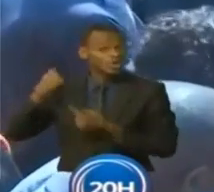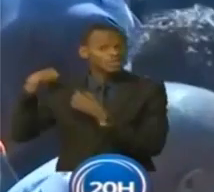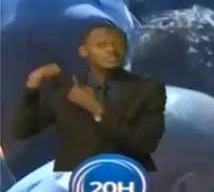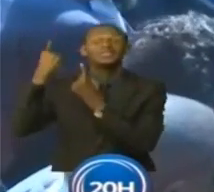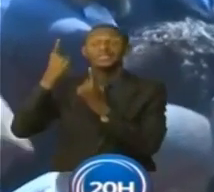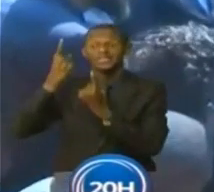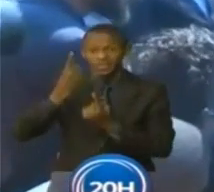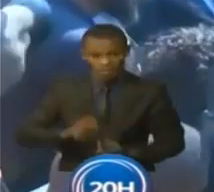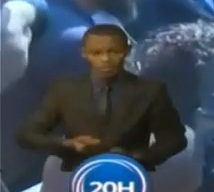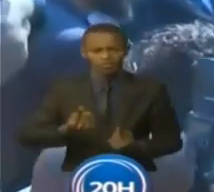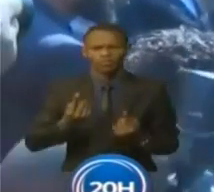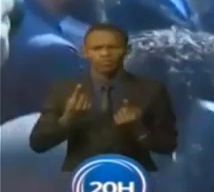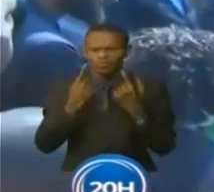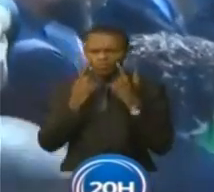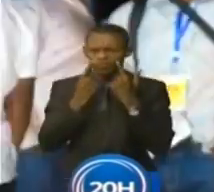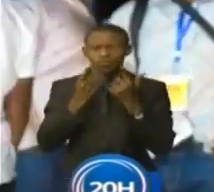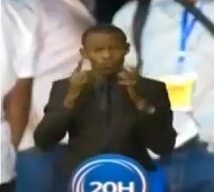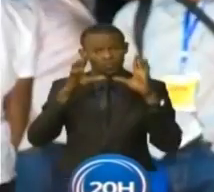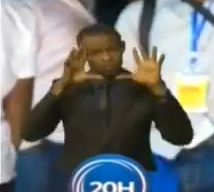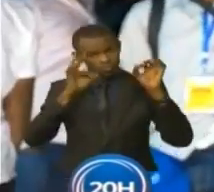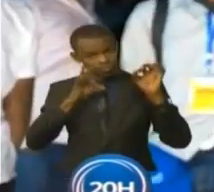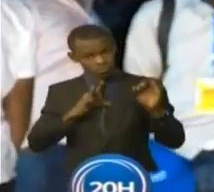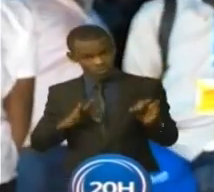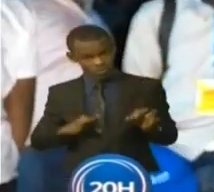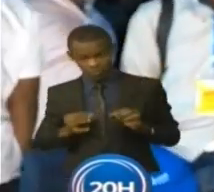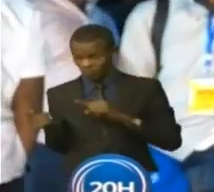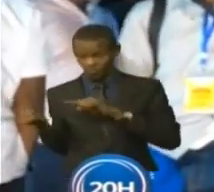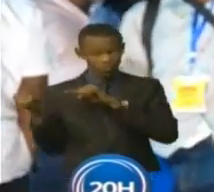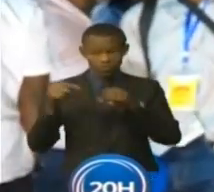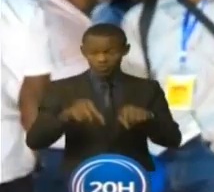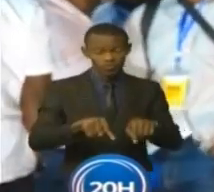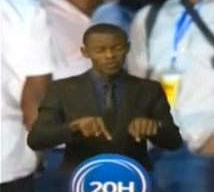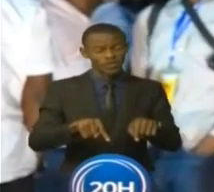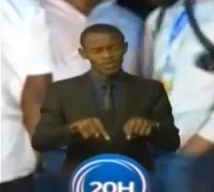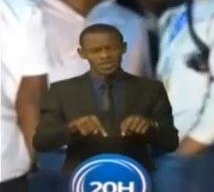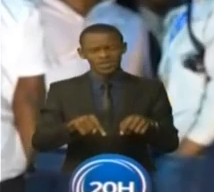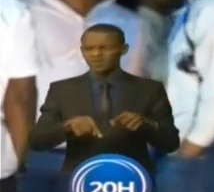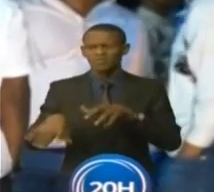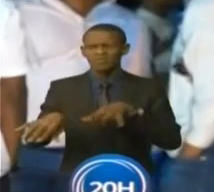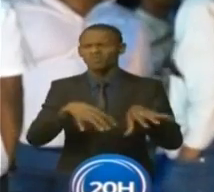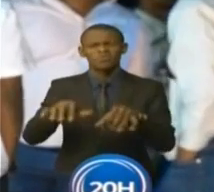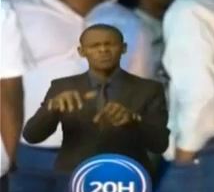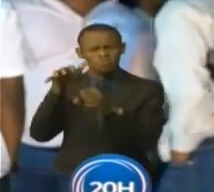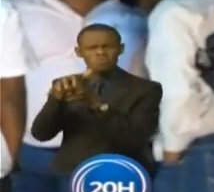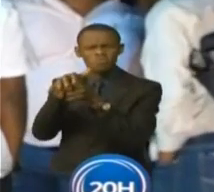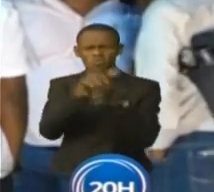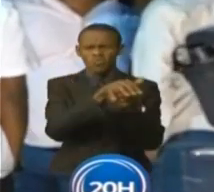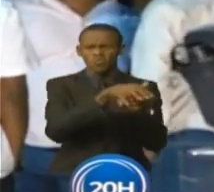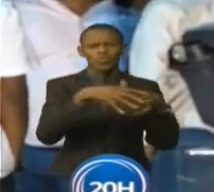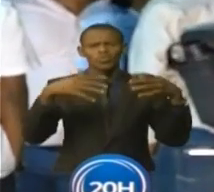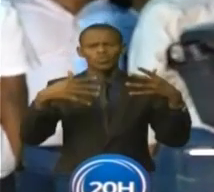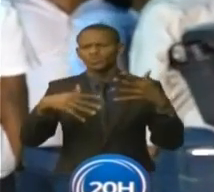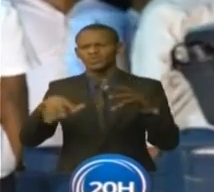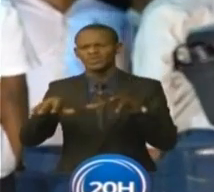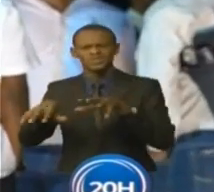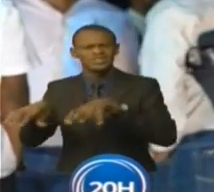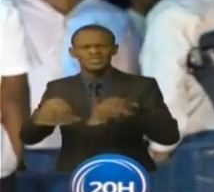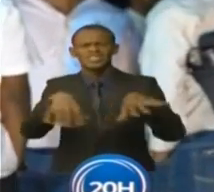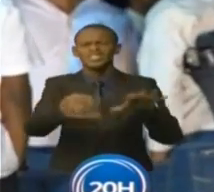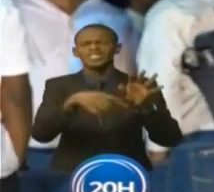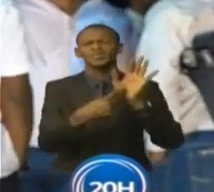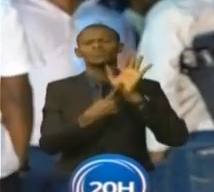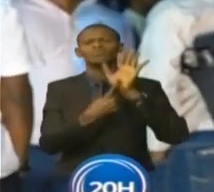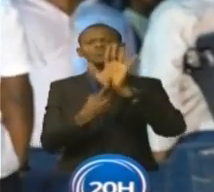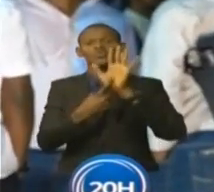rivière Luapula. Patrick Muyaya a également estimé que cette œuvre démontre la volonté